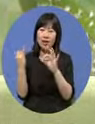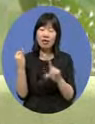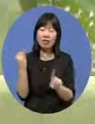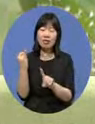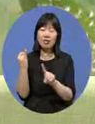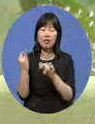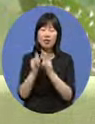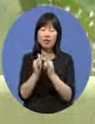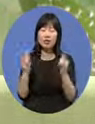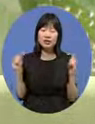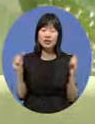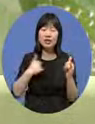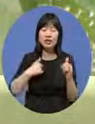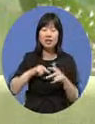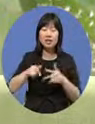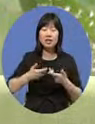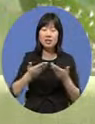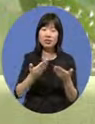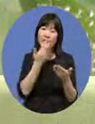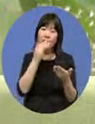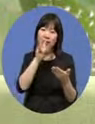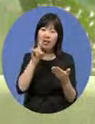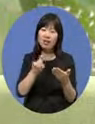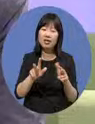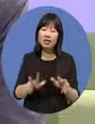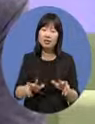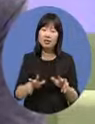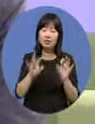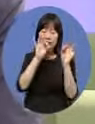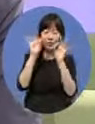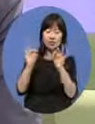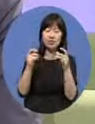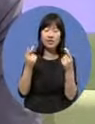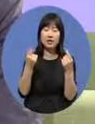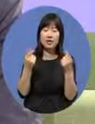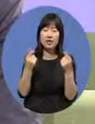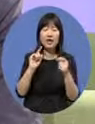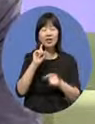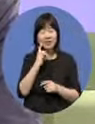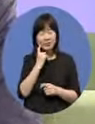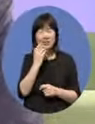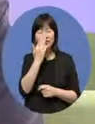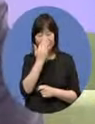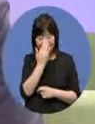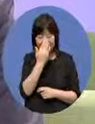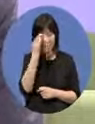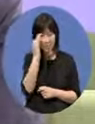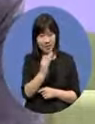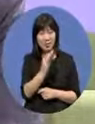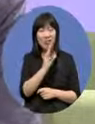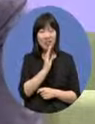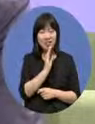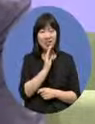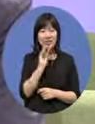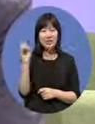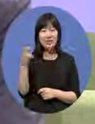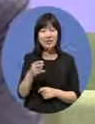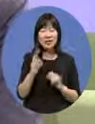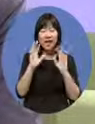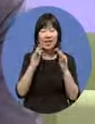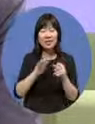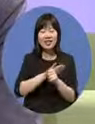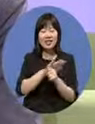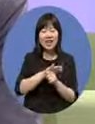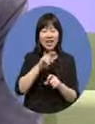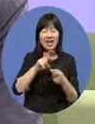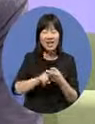어떤 분이라고 저희가 좀 이해할 수 있을까요? 네, 지은이 어머니 보시면 굉장히 예쁘고 착해 보이시잖아요. 그러니까요. 그리고 아이에 대한